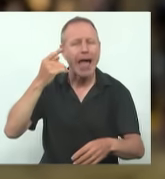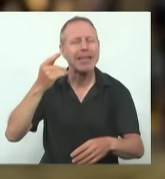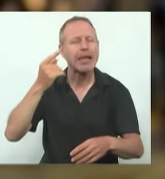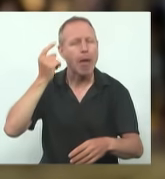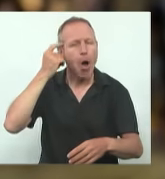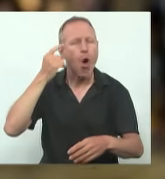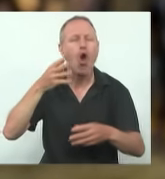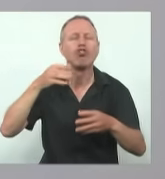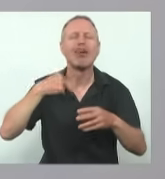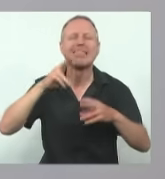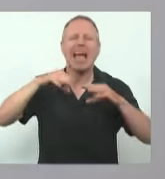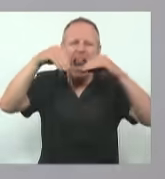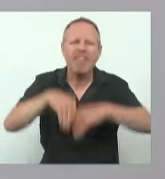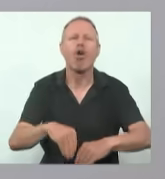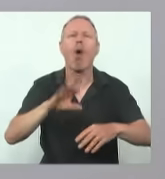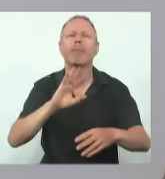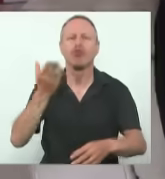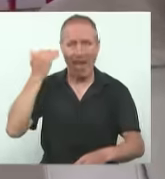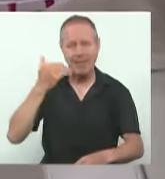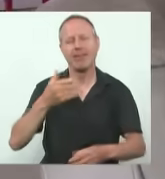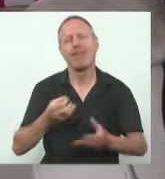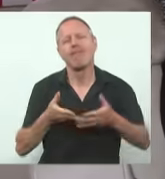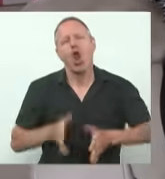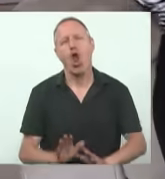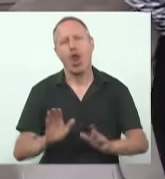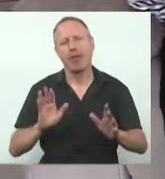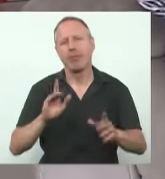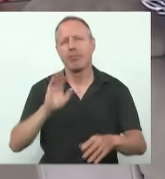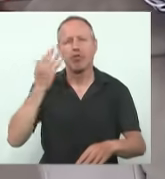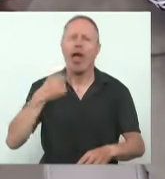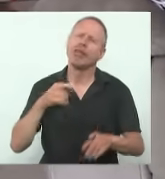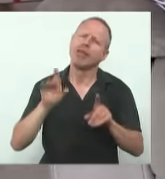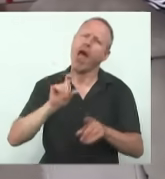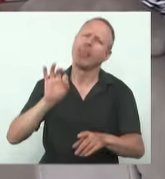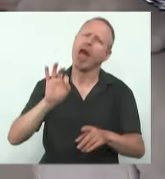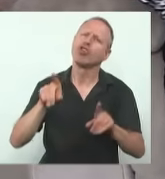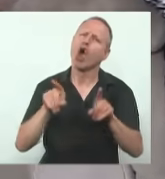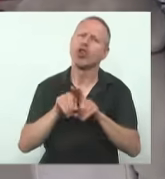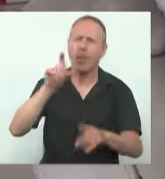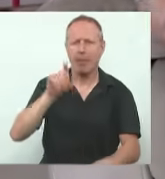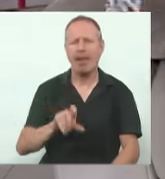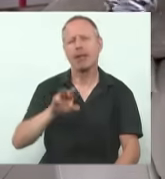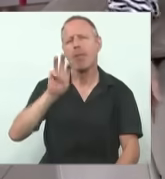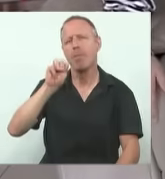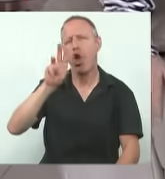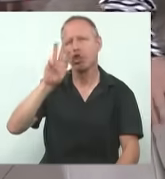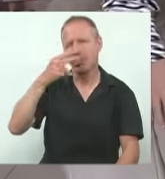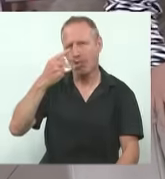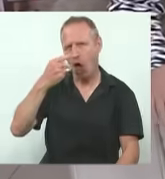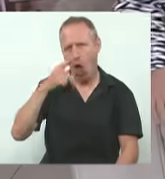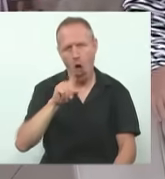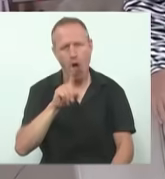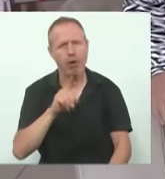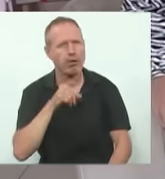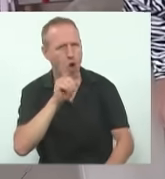ולהוליד מחדש משהו אחר. אני עדיין אותו בן אדם, אני עדיין מושיקו. כל עוד לא הפסקת לחלום, אתה